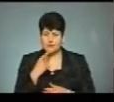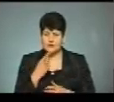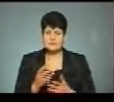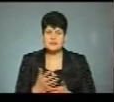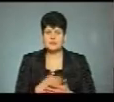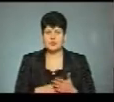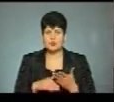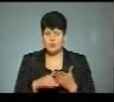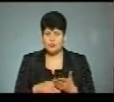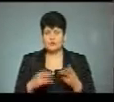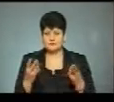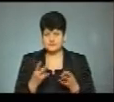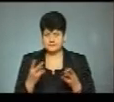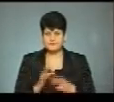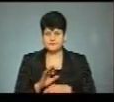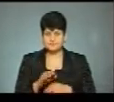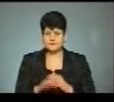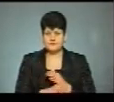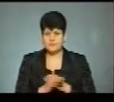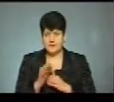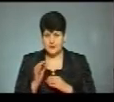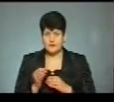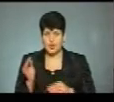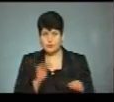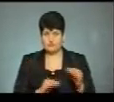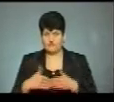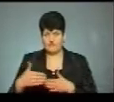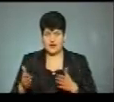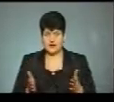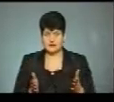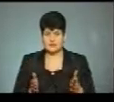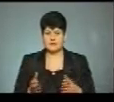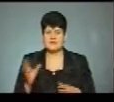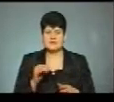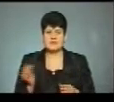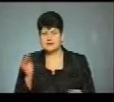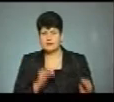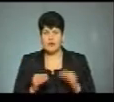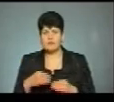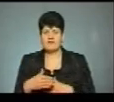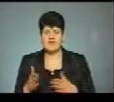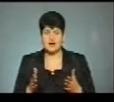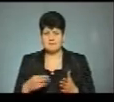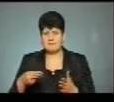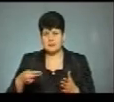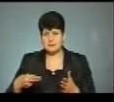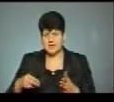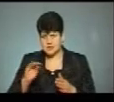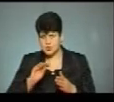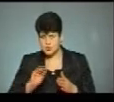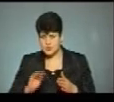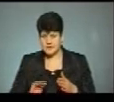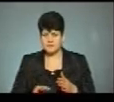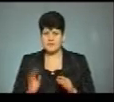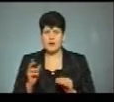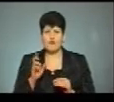допомогу перед тим, як відправити на схід, укомплектують в ящики. Ми все перепаковуємо в ящики, підписуємо, і ці ящики відповідно запаковуються